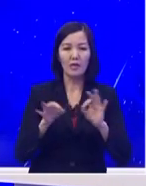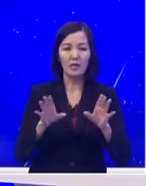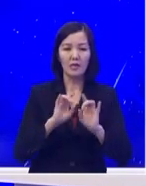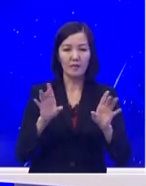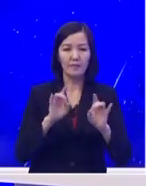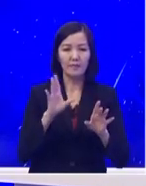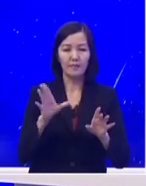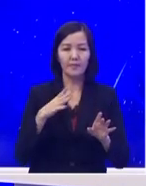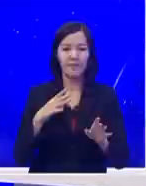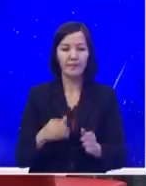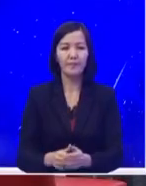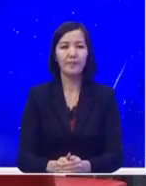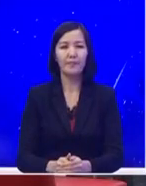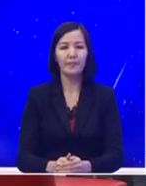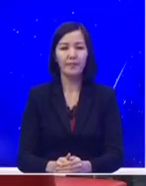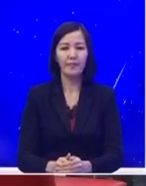знаниями.